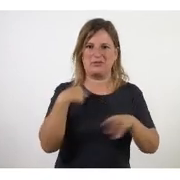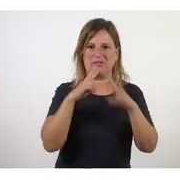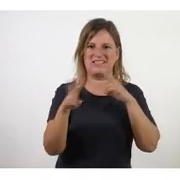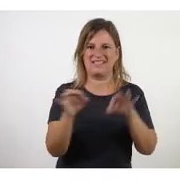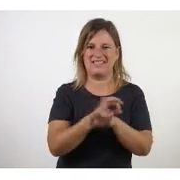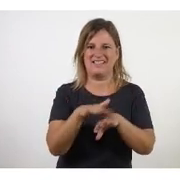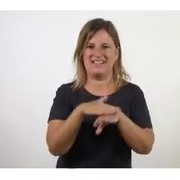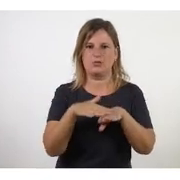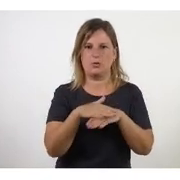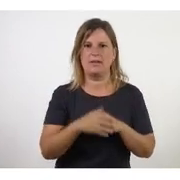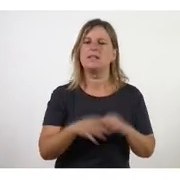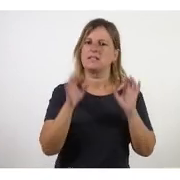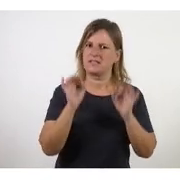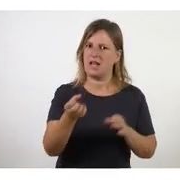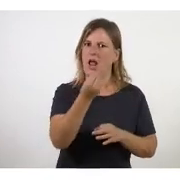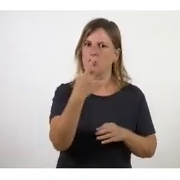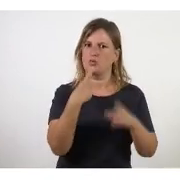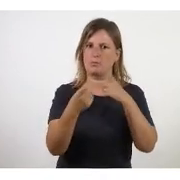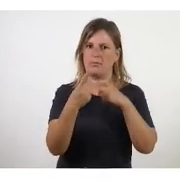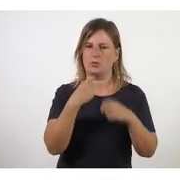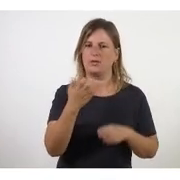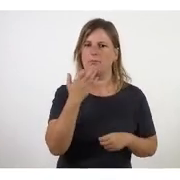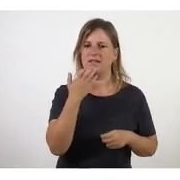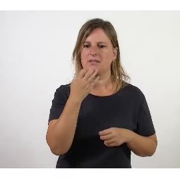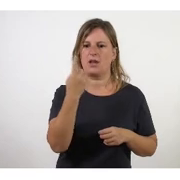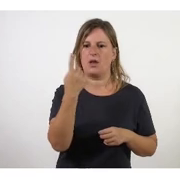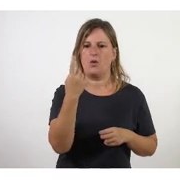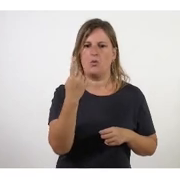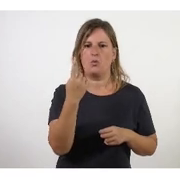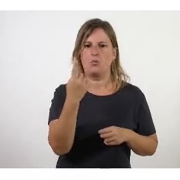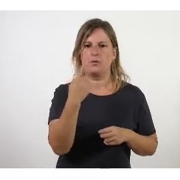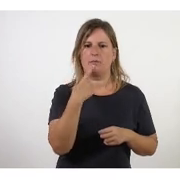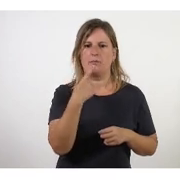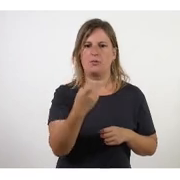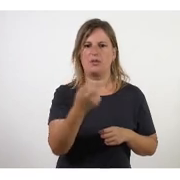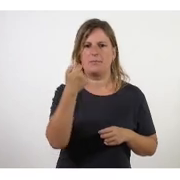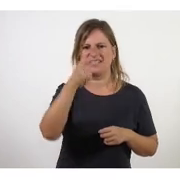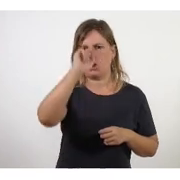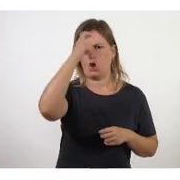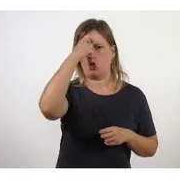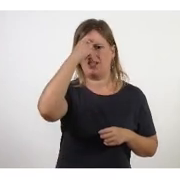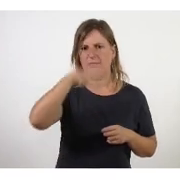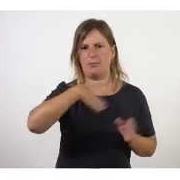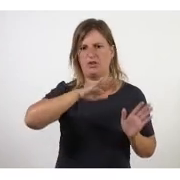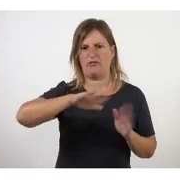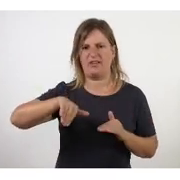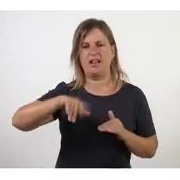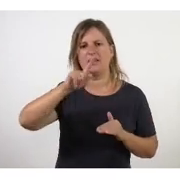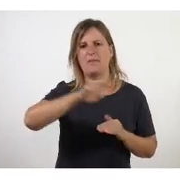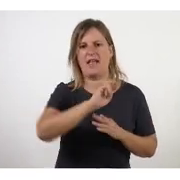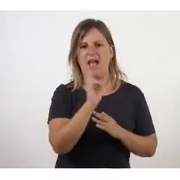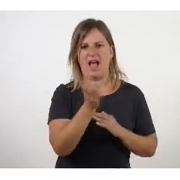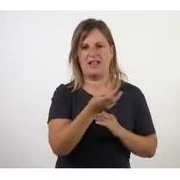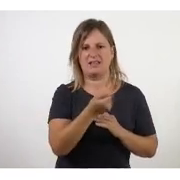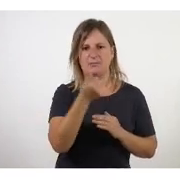mira, sí que tenim algunes preguntes. Tenim una que és més de concepte i potser te la faig al final i altres que són